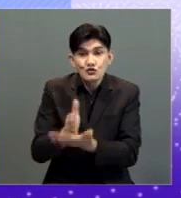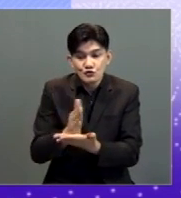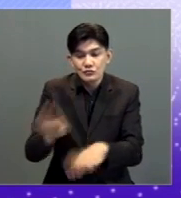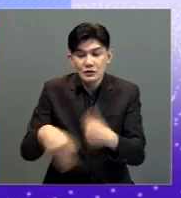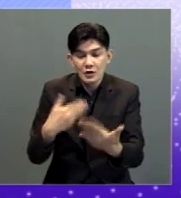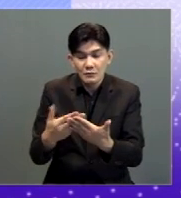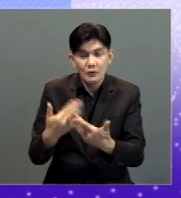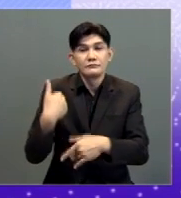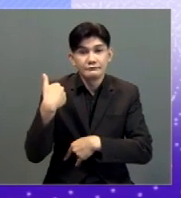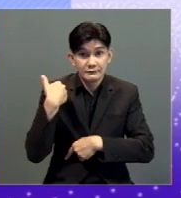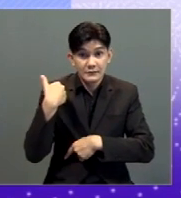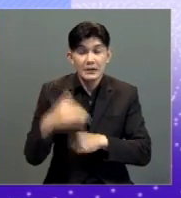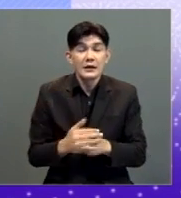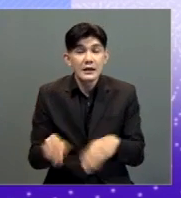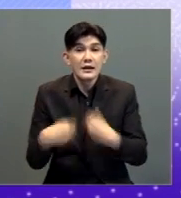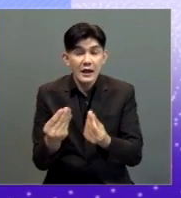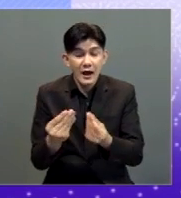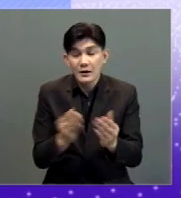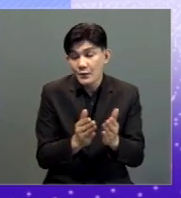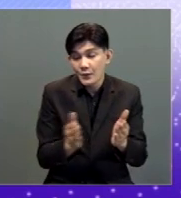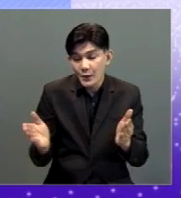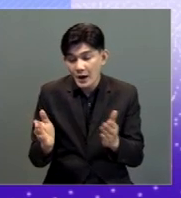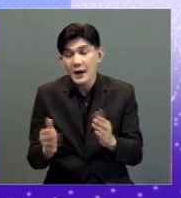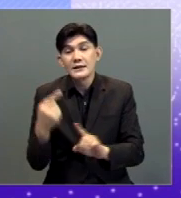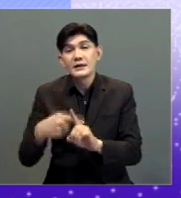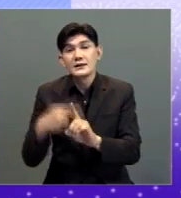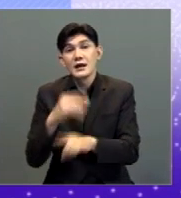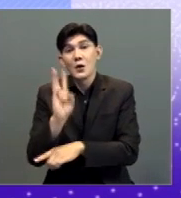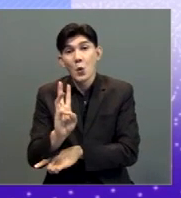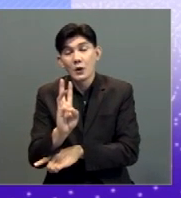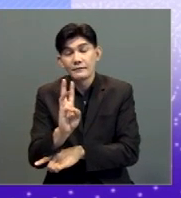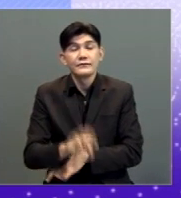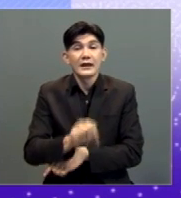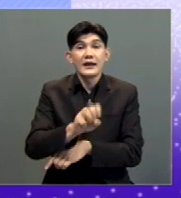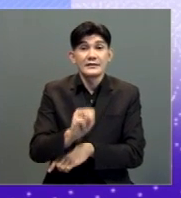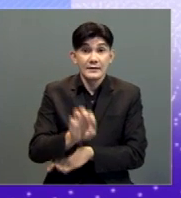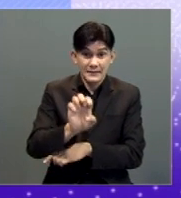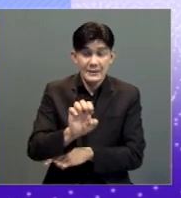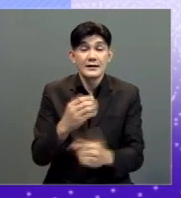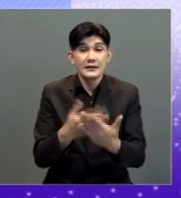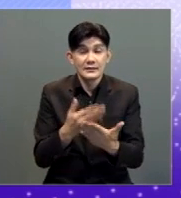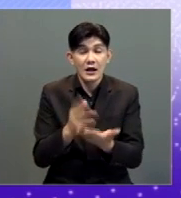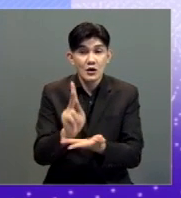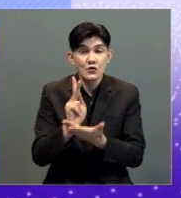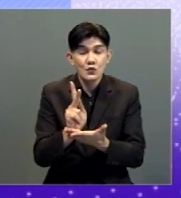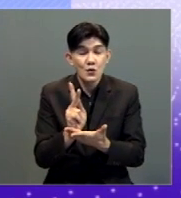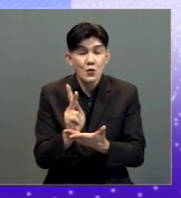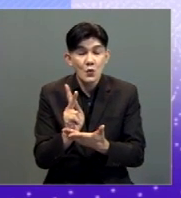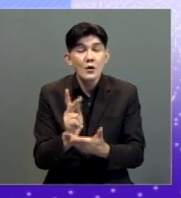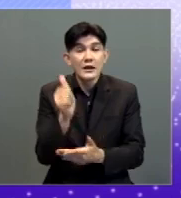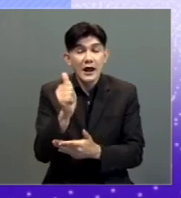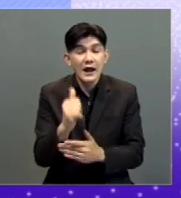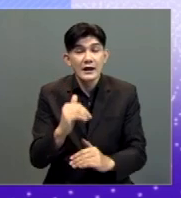เงินต้นและดอกเบี้ยให้เป็นระยะเวลา6เดือนด้วยกันและให้ SME เนี่ยมีวงเงินสินเชื่อได้ไม่เ